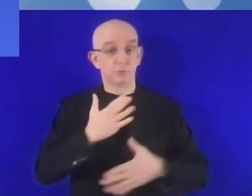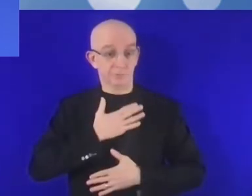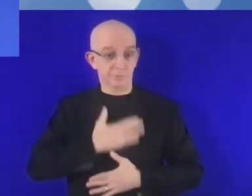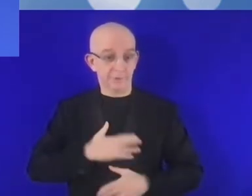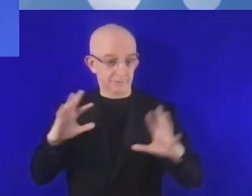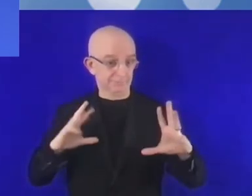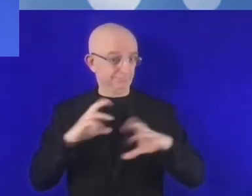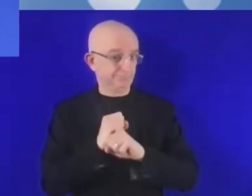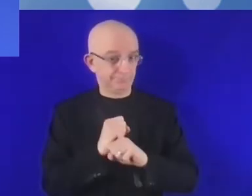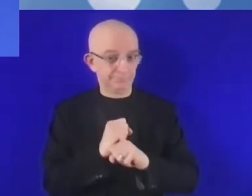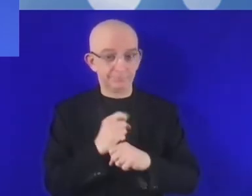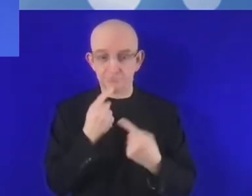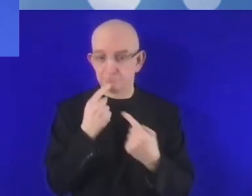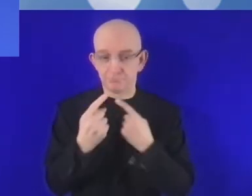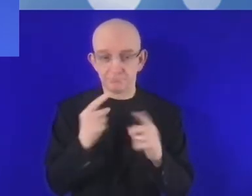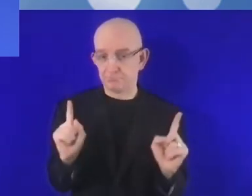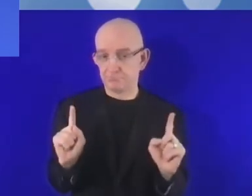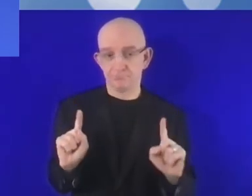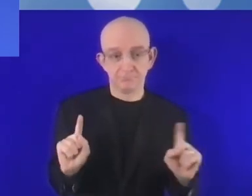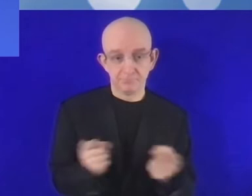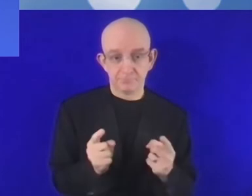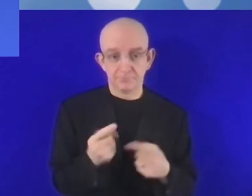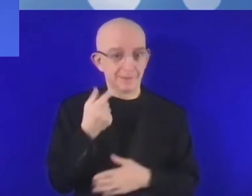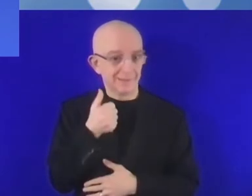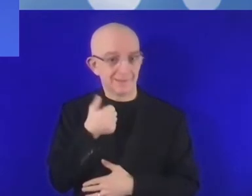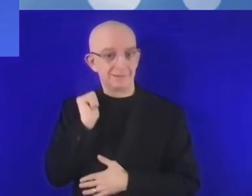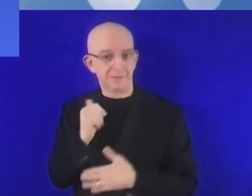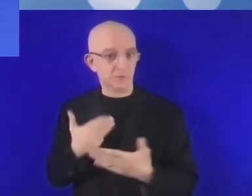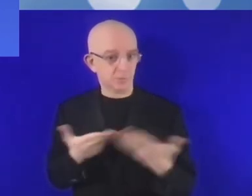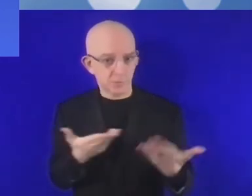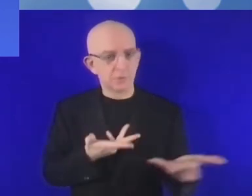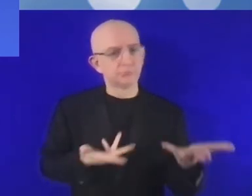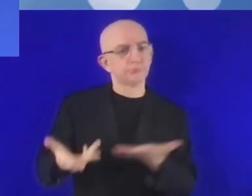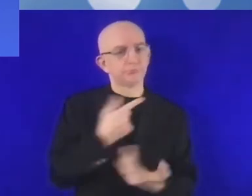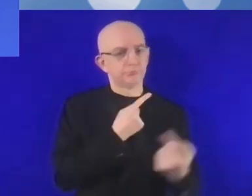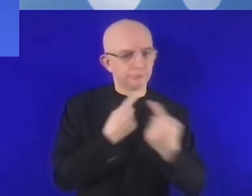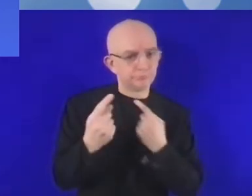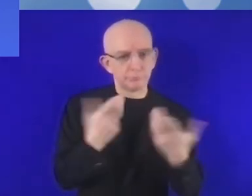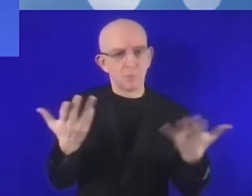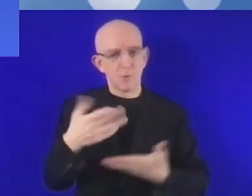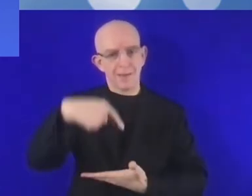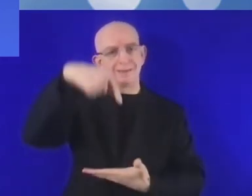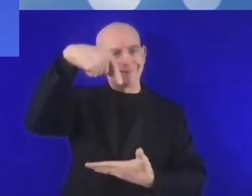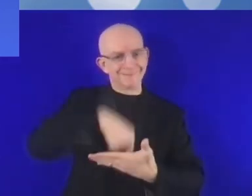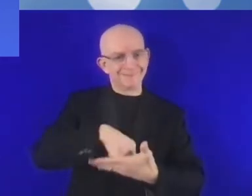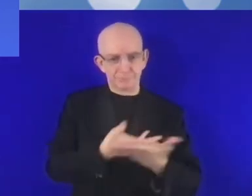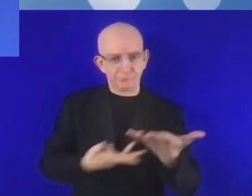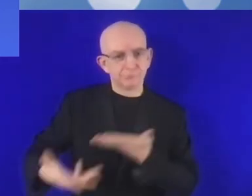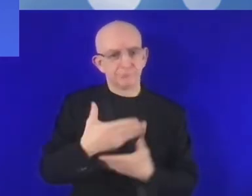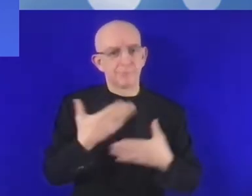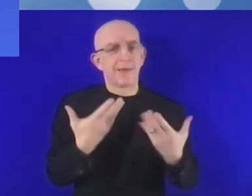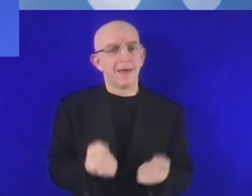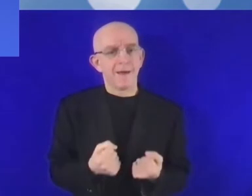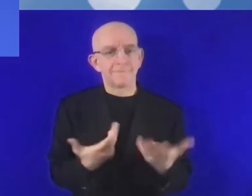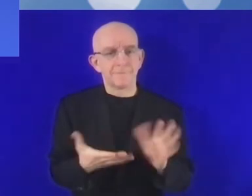البنية التحتية، أي الوصول إلى شبكة الجيل 5 و6، السرعات المتزايدة للإنترنت،